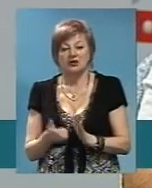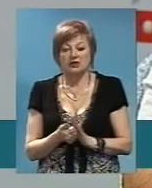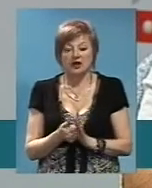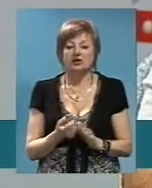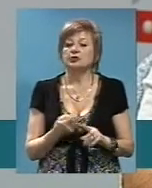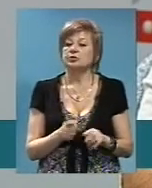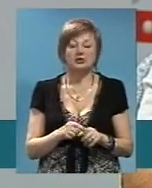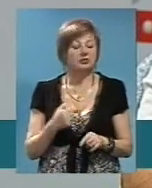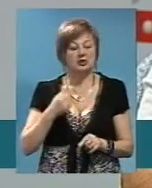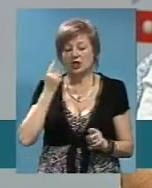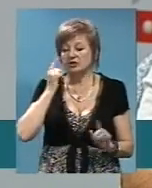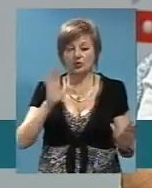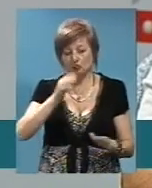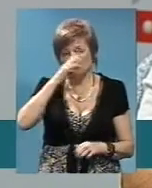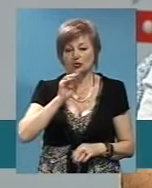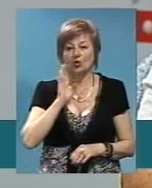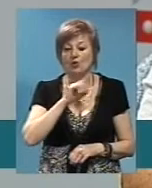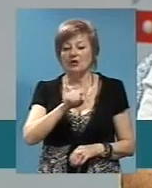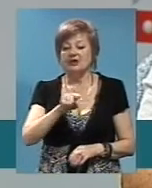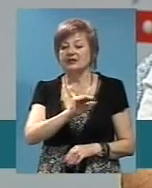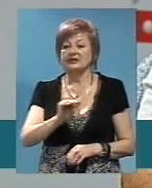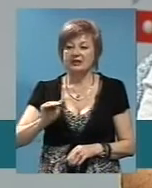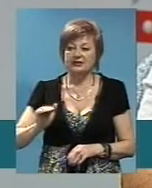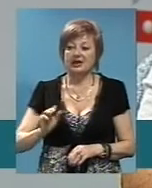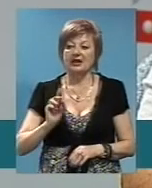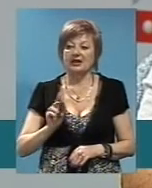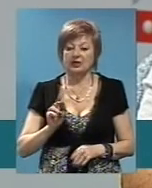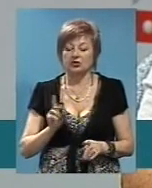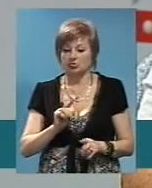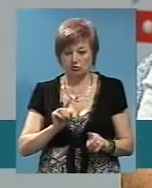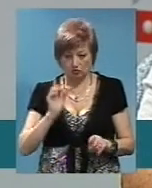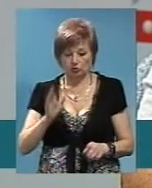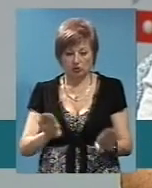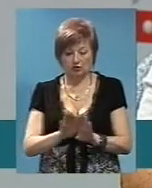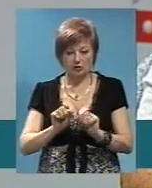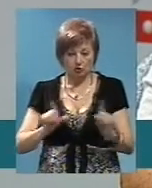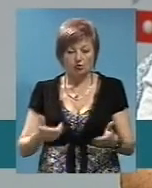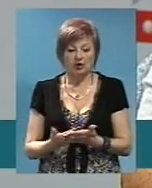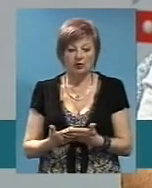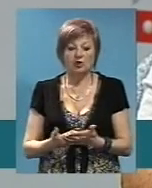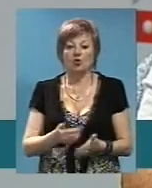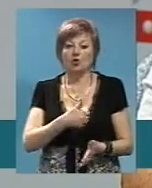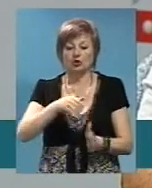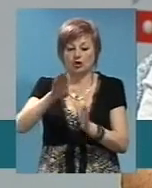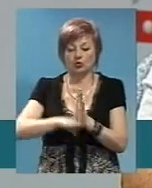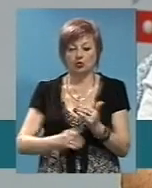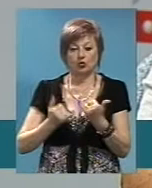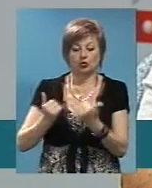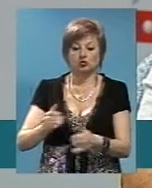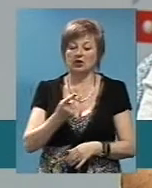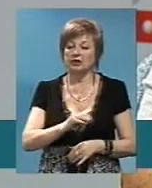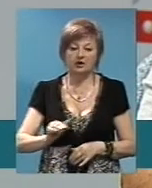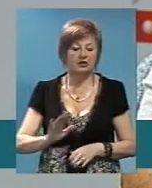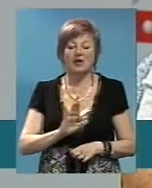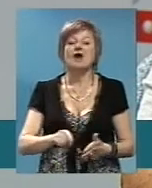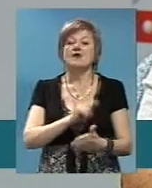Тому що я не думаю, що батьки тих учнів, ну, які під угрозою закриття школи, вони хочуть гірше своїм дітям. Тобто це питання, яке